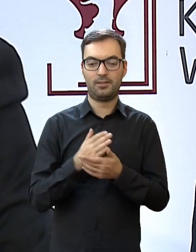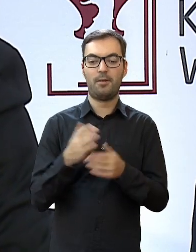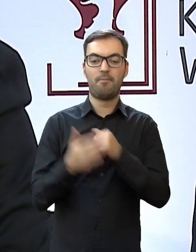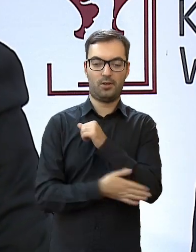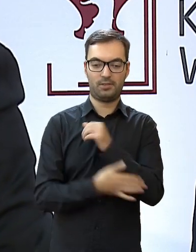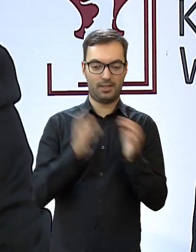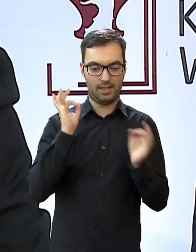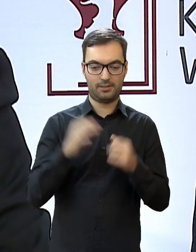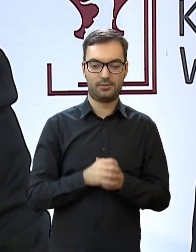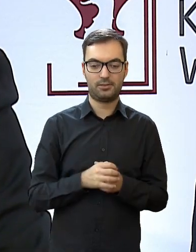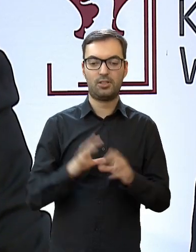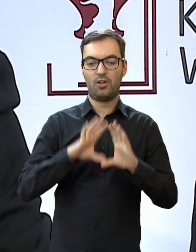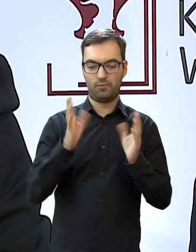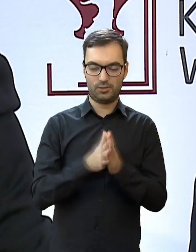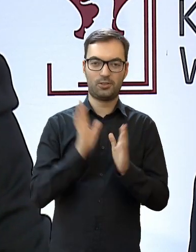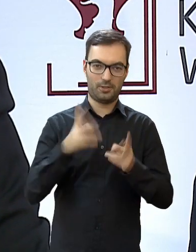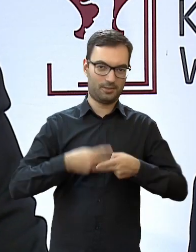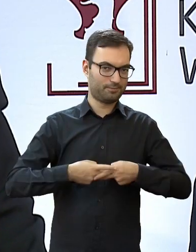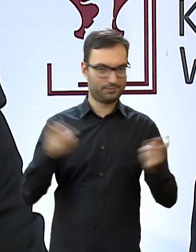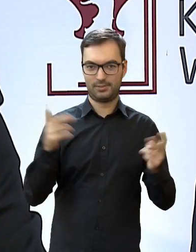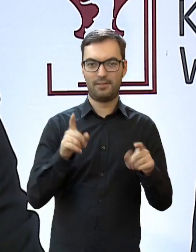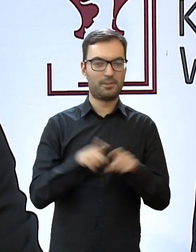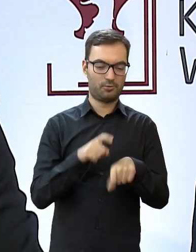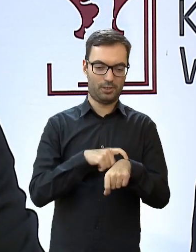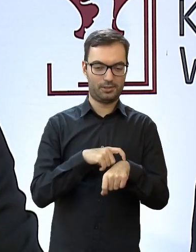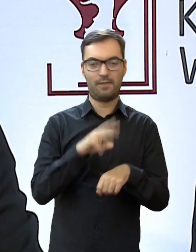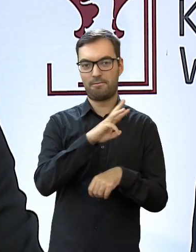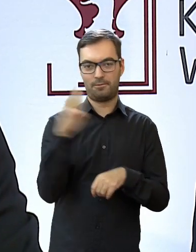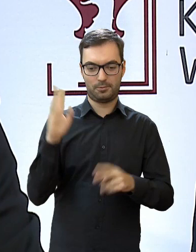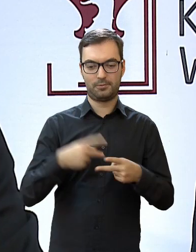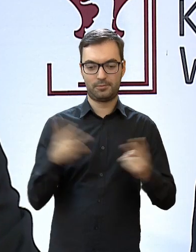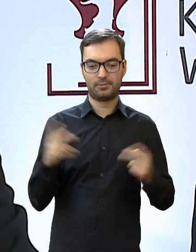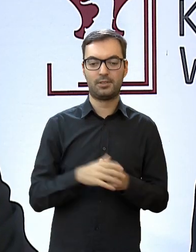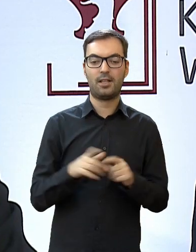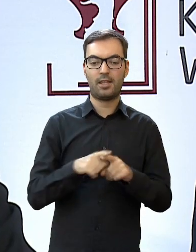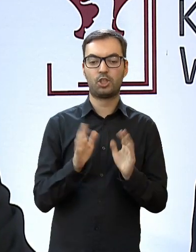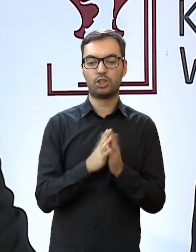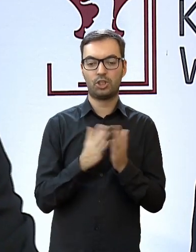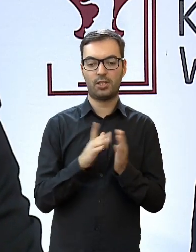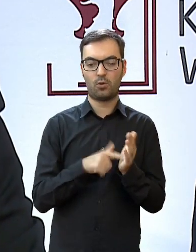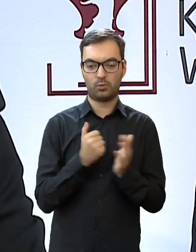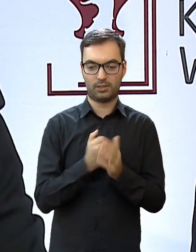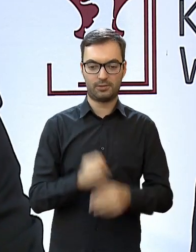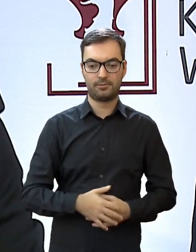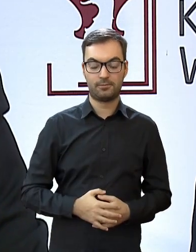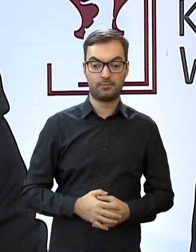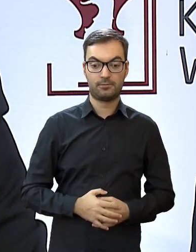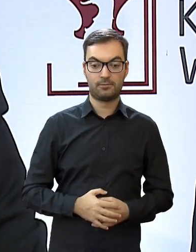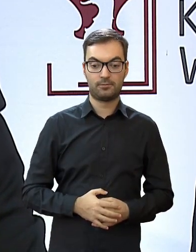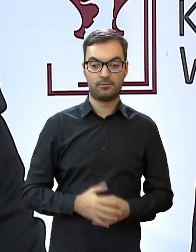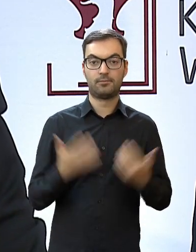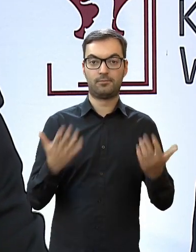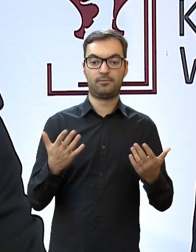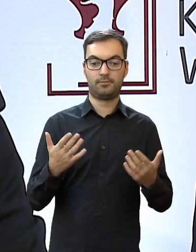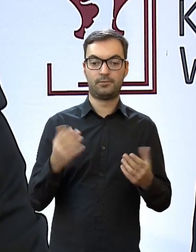podejść, bo oczywiście wszystko będzie opublicznione w tym samym momencie na stronie internetowej oraz w dzienniku ustaw Rzeczypospolitej. Proszę